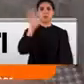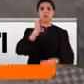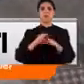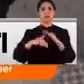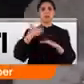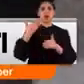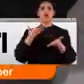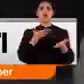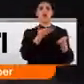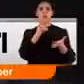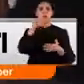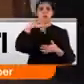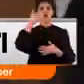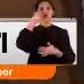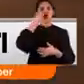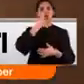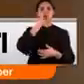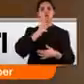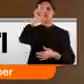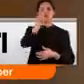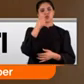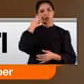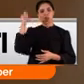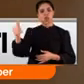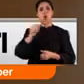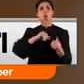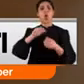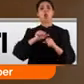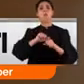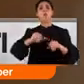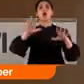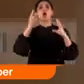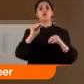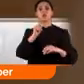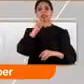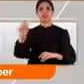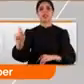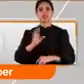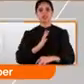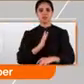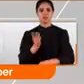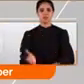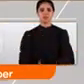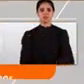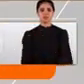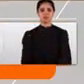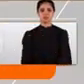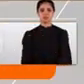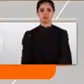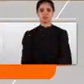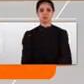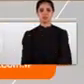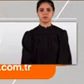sonra fırından bir başka müdür aradı Türk Aslan'ı. Olayın duyulmaması için bazı teklifler sunuldu. Bana işte yok 2 yıllık